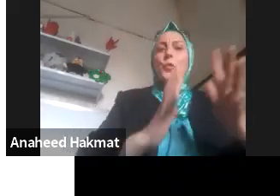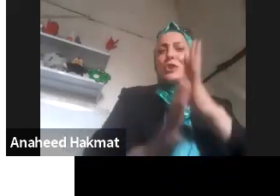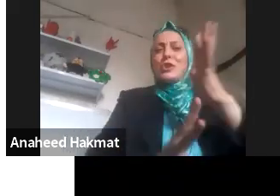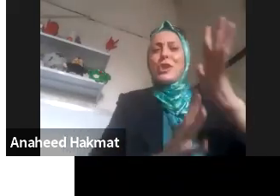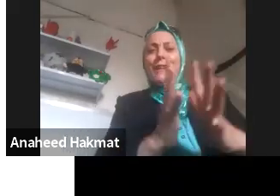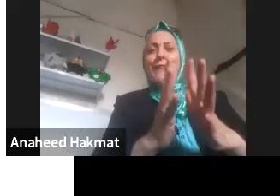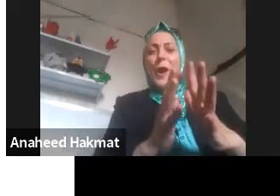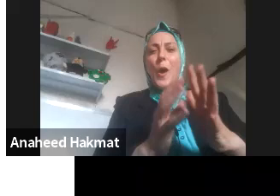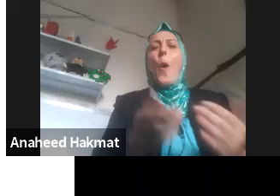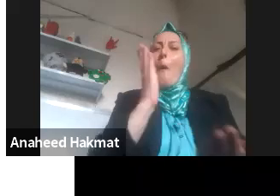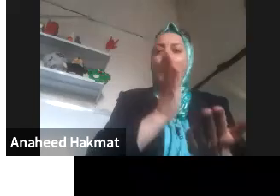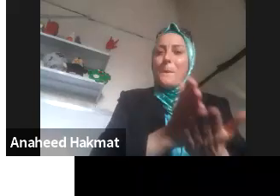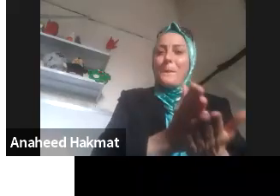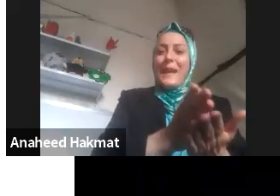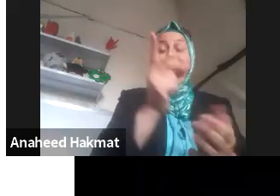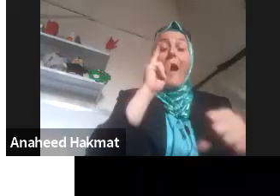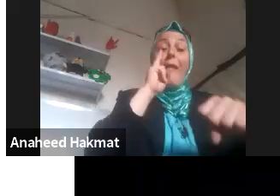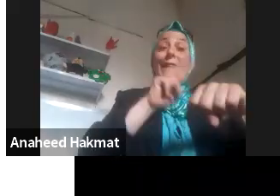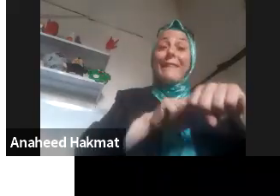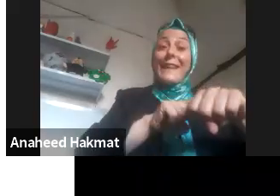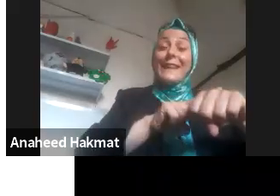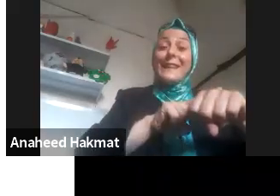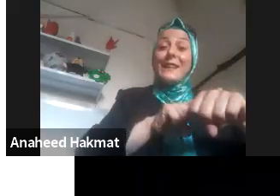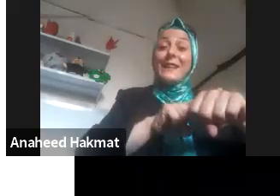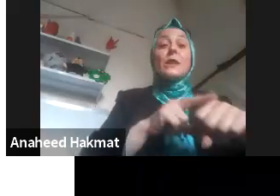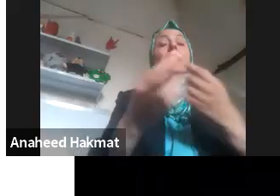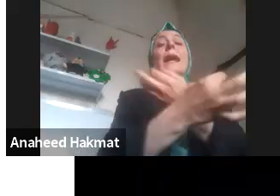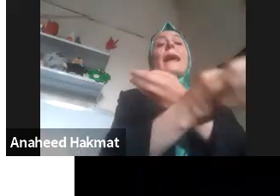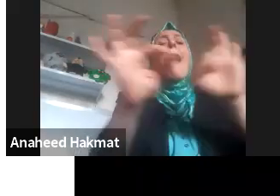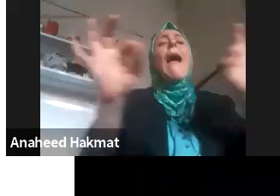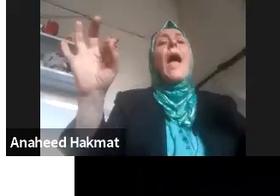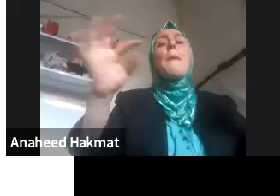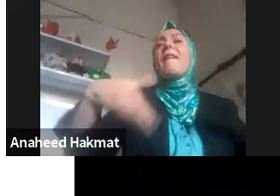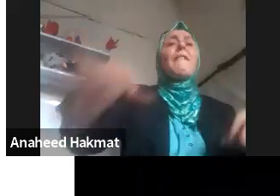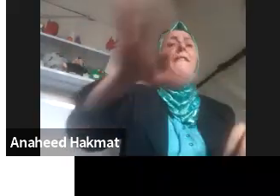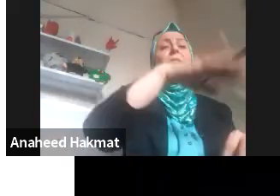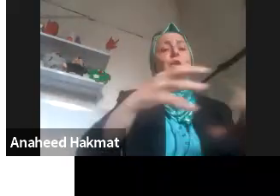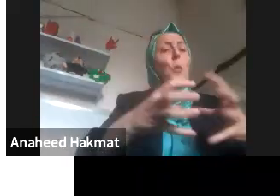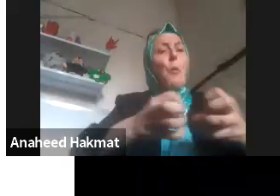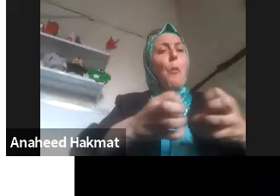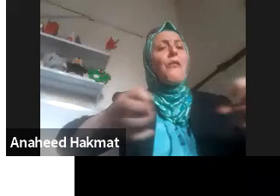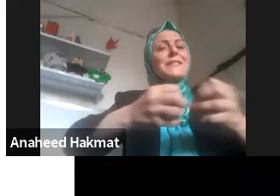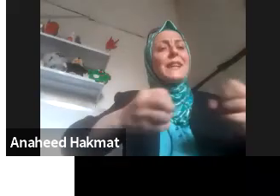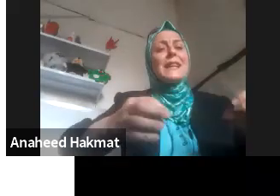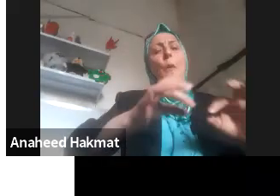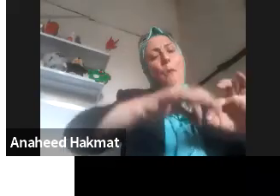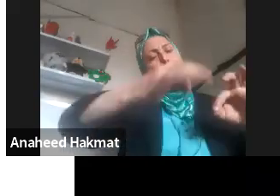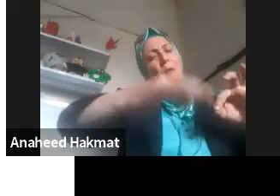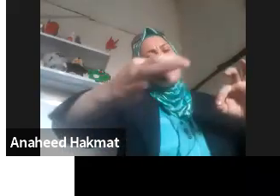يعني هذا الدليل شامل وكامل ومفصل، وكما تفضلت